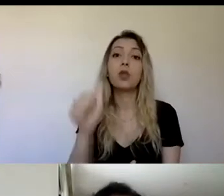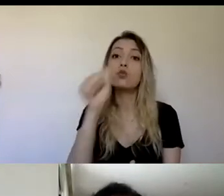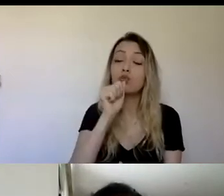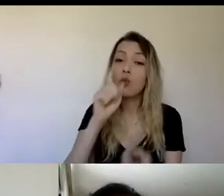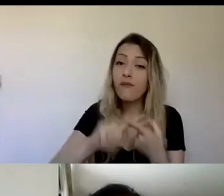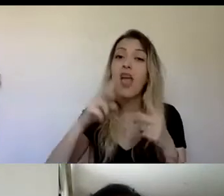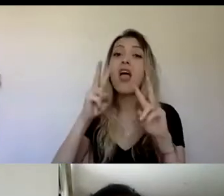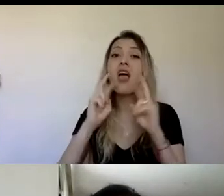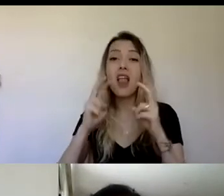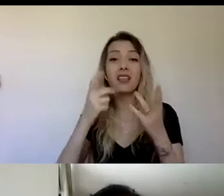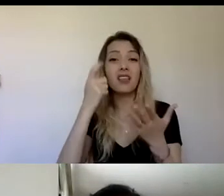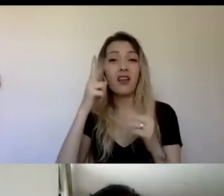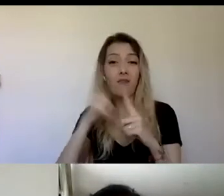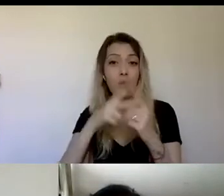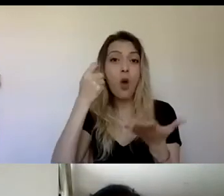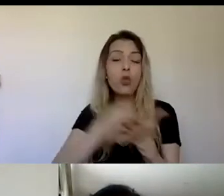ihtiyaç